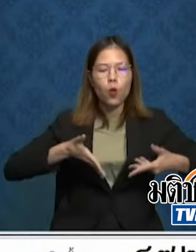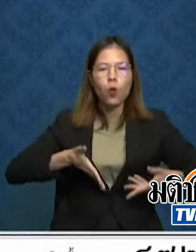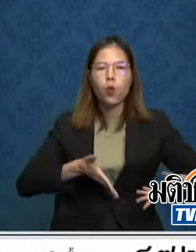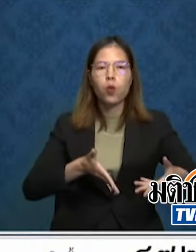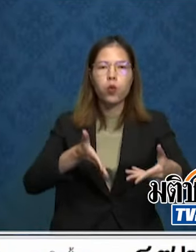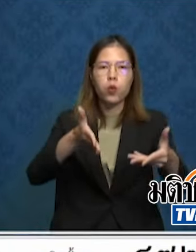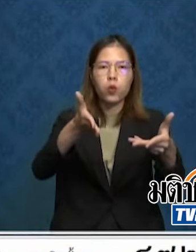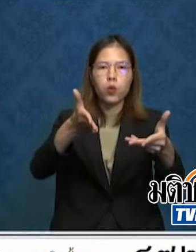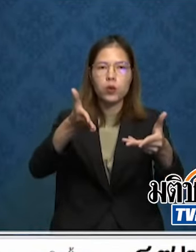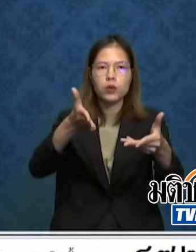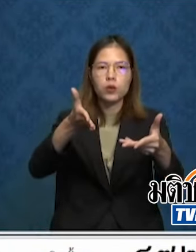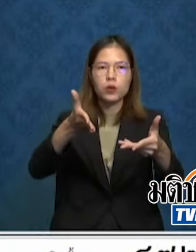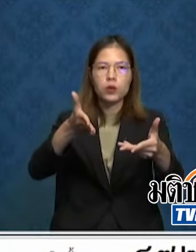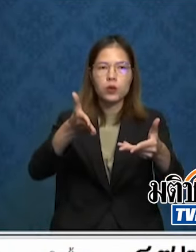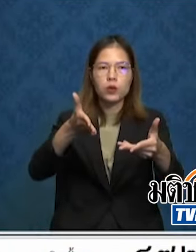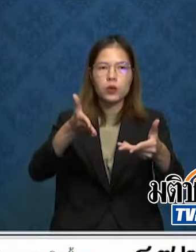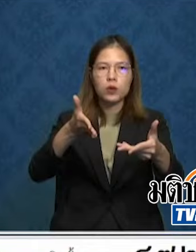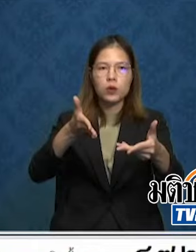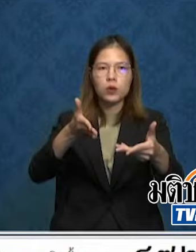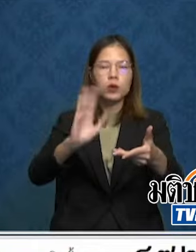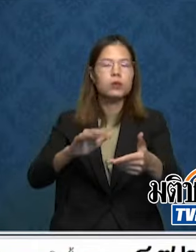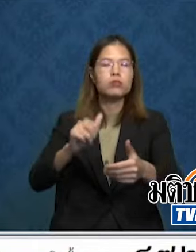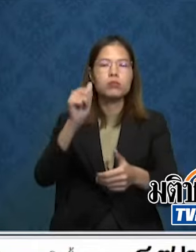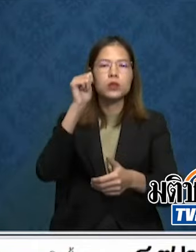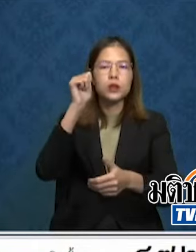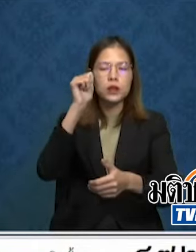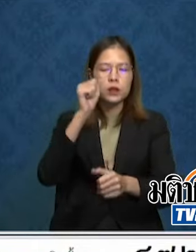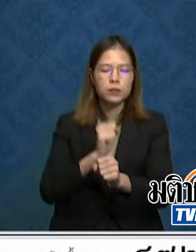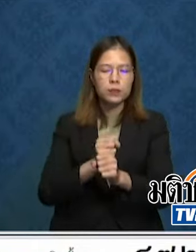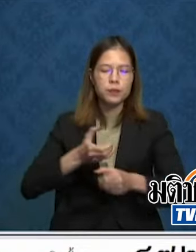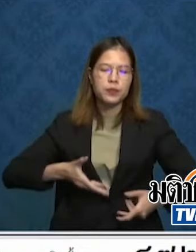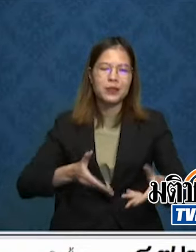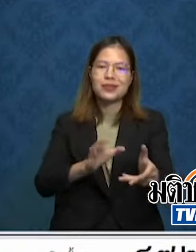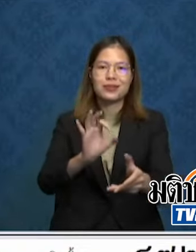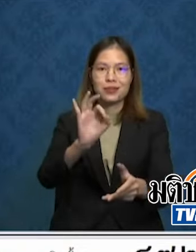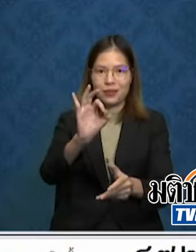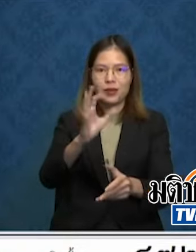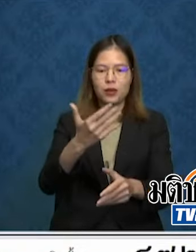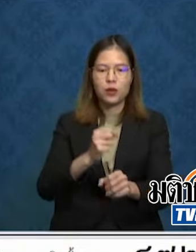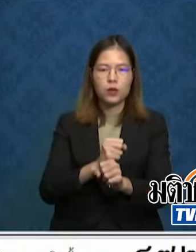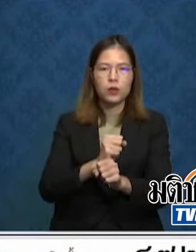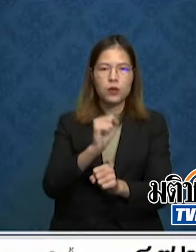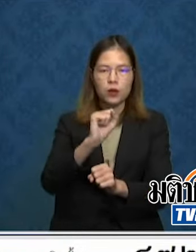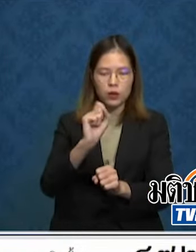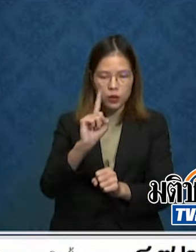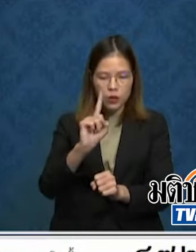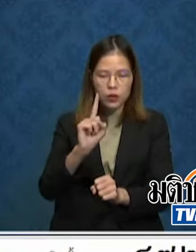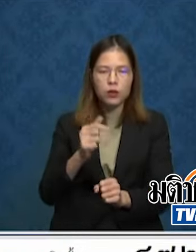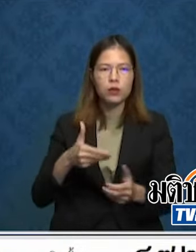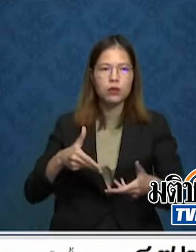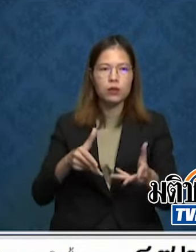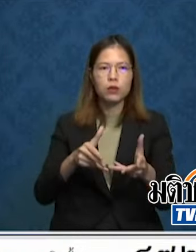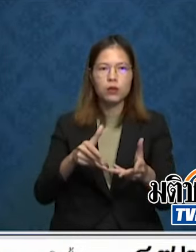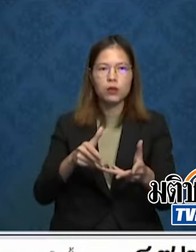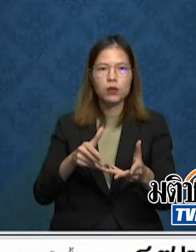เทียบรับเรียบด่วนซีรออีกแล้วครับก็คือเป็นถนนสาย9นะครับซึ่งถนนนี้เราเรียกว่าถนนกาญจนาภิเษกนะครับเป็น